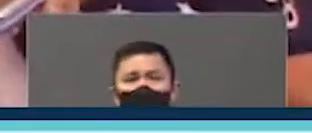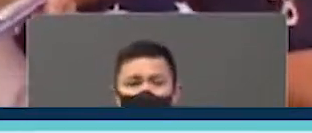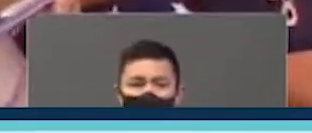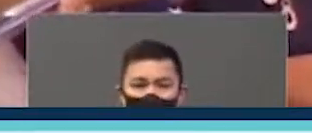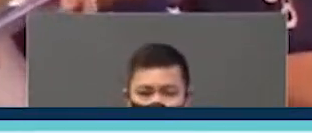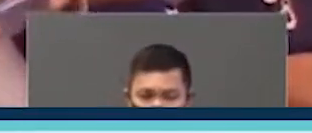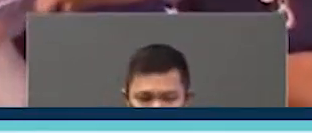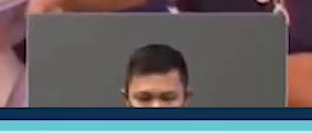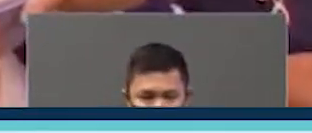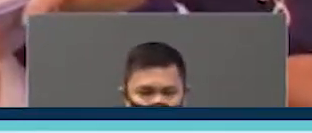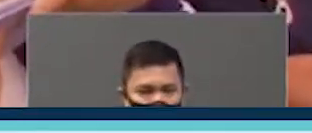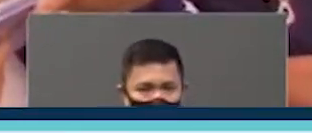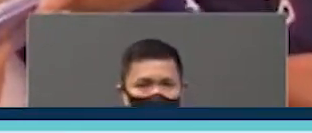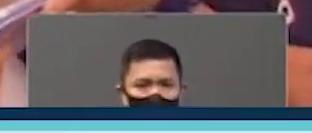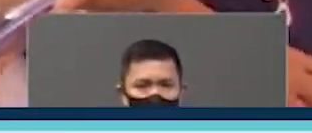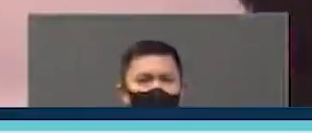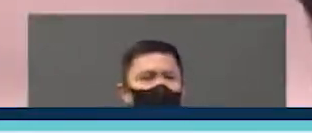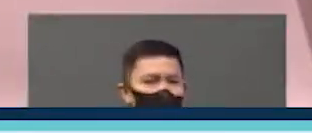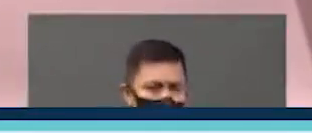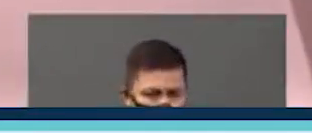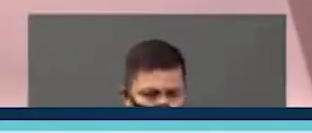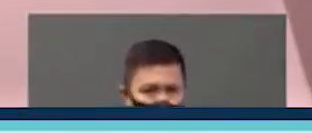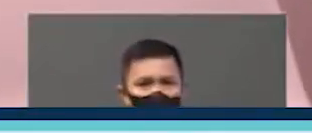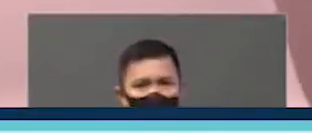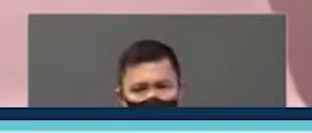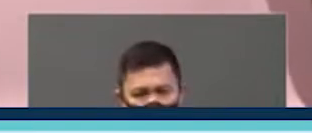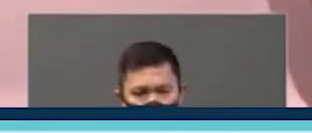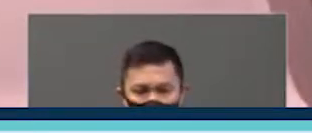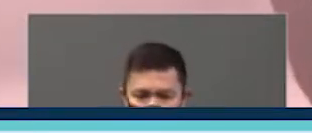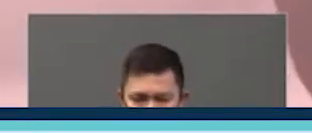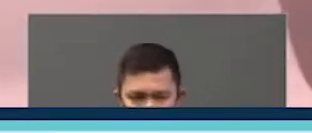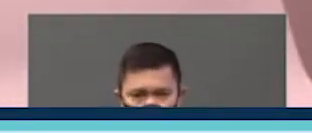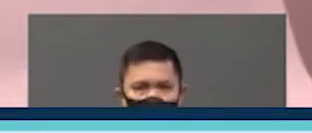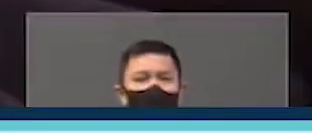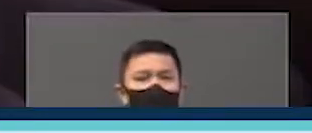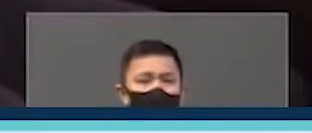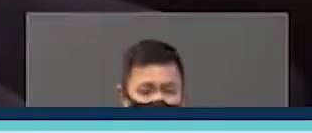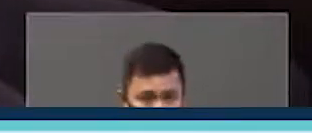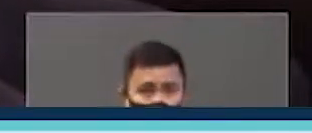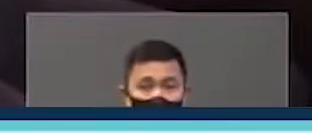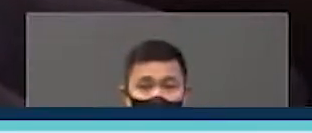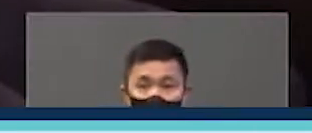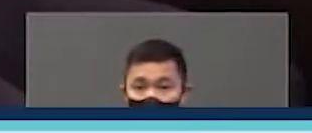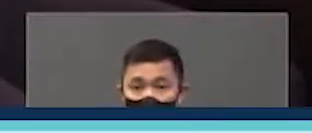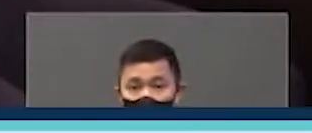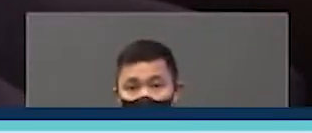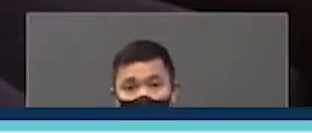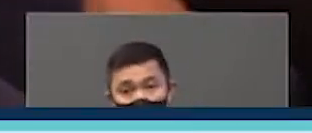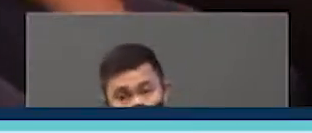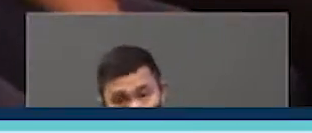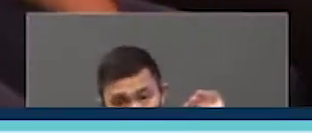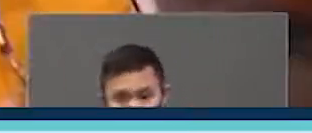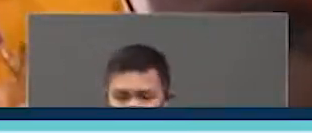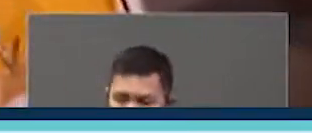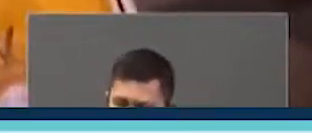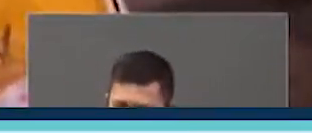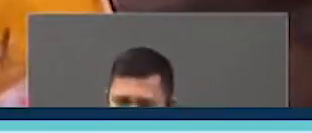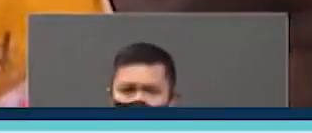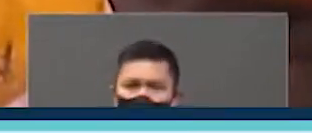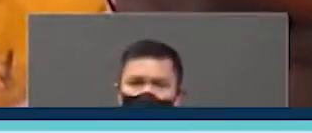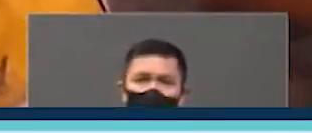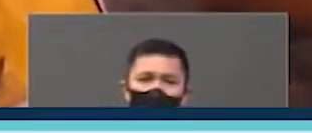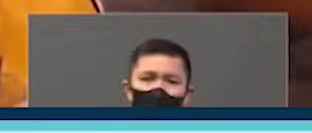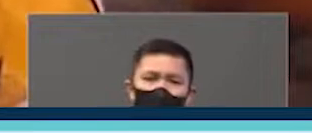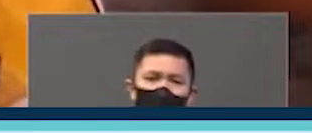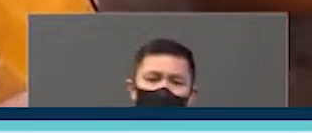บ้านคนพิการเนี่ย129000 3-6คนเดือนนะครับพัฒนาที่อยู่อาศัยอีกเพิ่มเติมนะครับ 39000